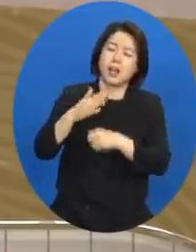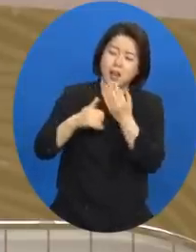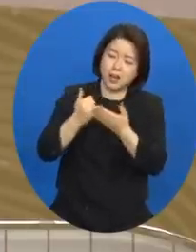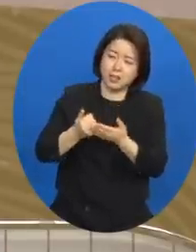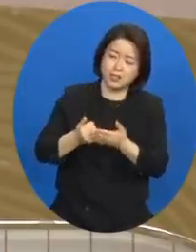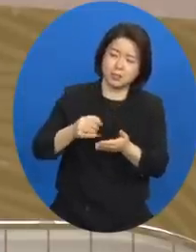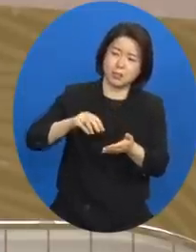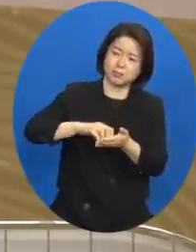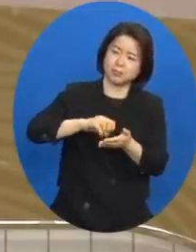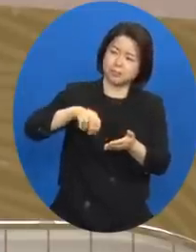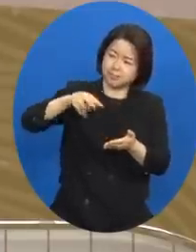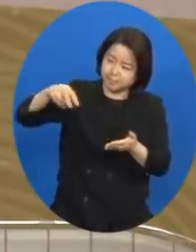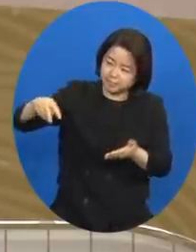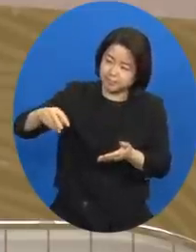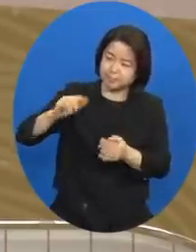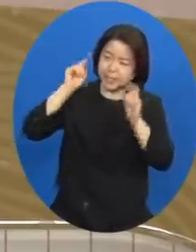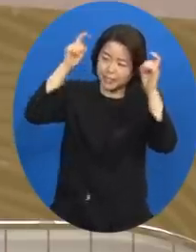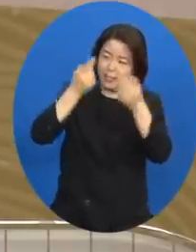잃어버린 양을 위하여